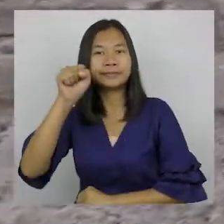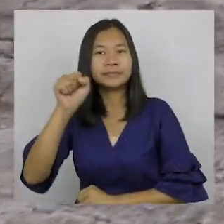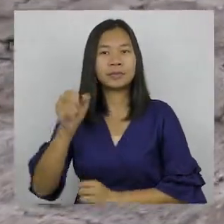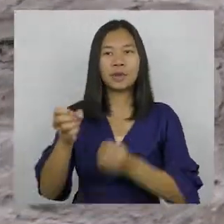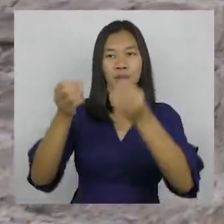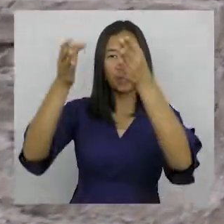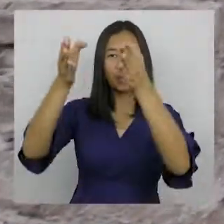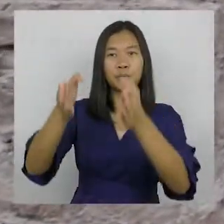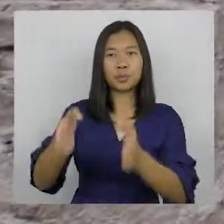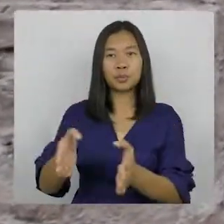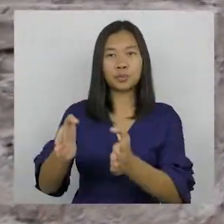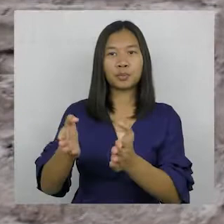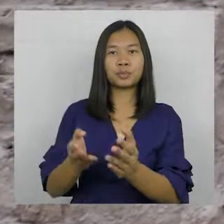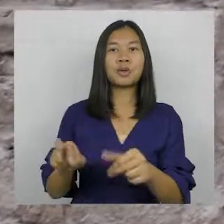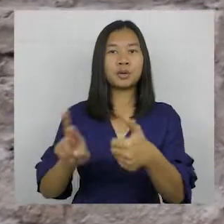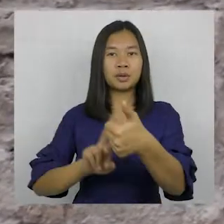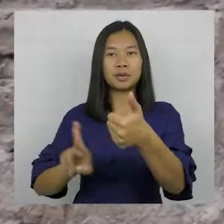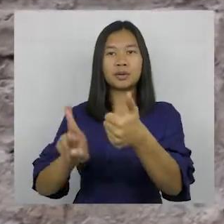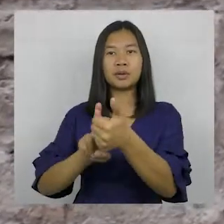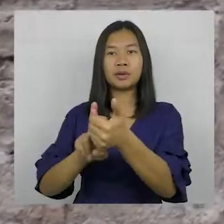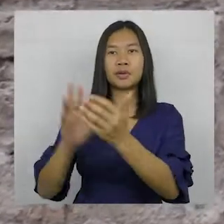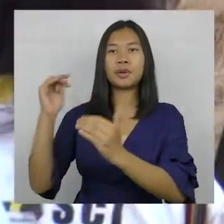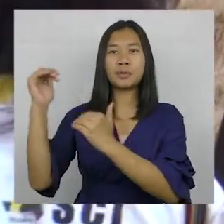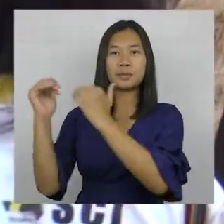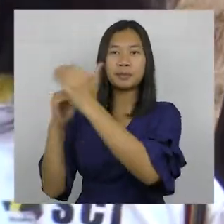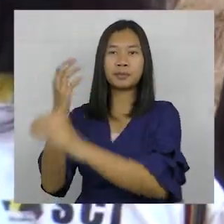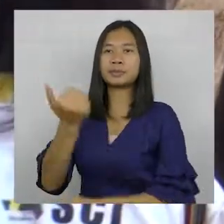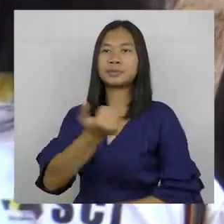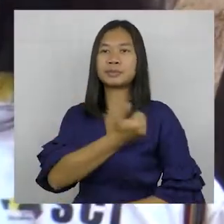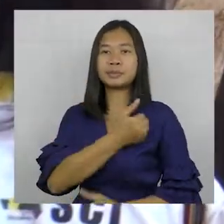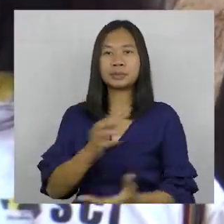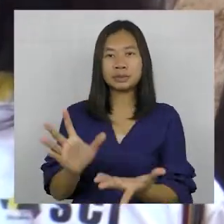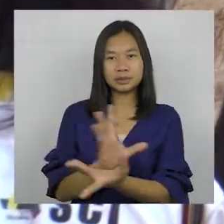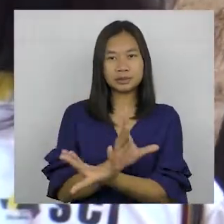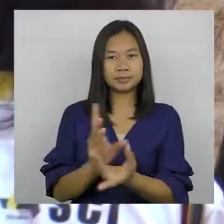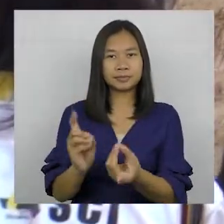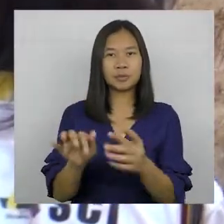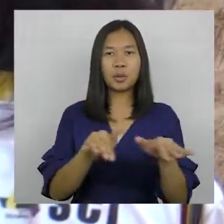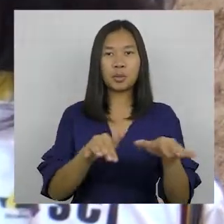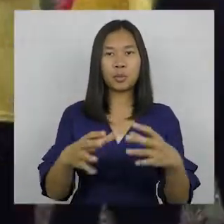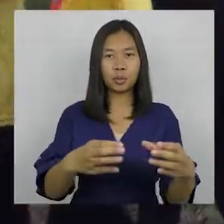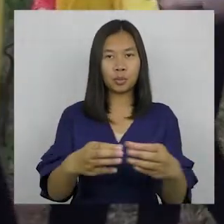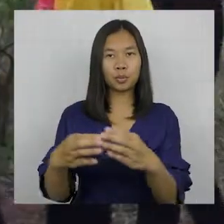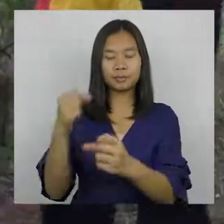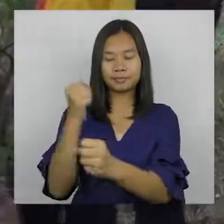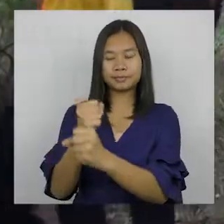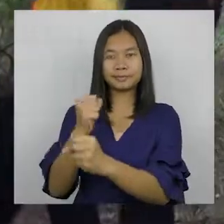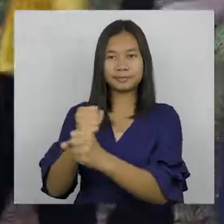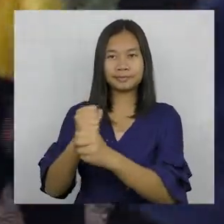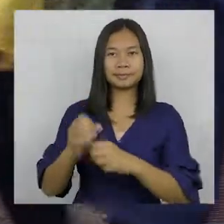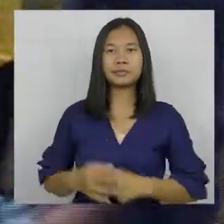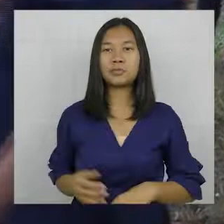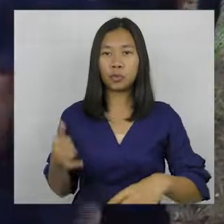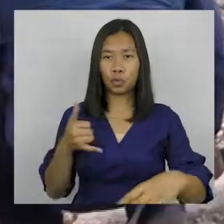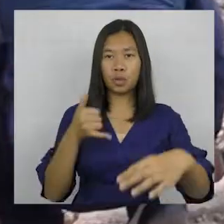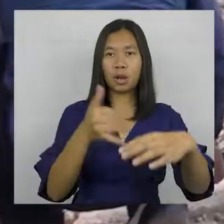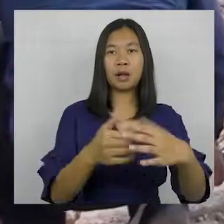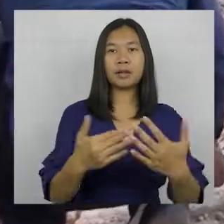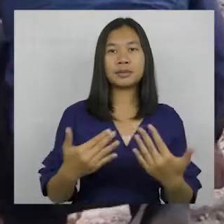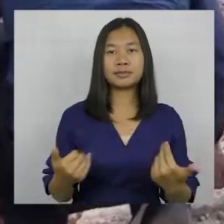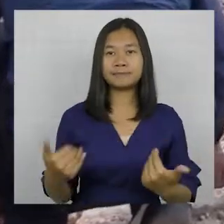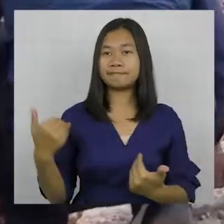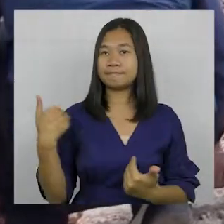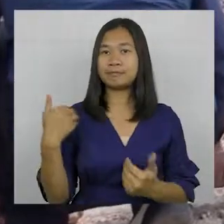าจารย์ณปพลบาทชารีรองคณบดีฝ่ายพัฒนานักศึกษาและวัฒนธรรมพร้อมคณะทำงานการลงพื้นที่ในครั้